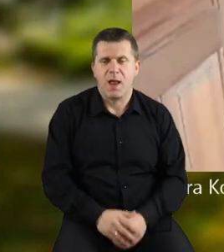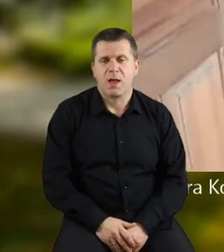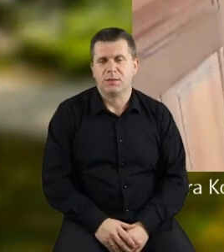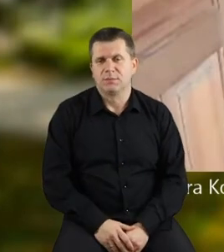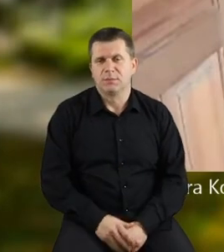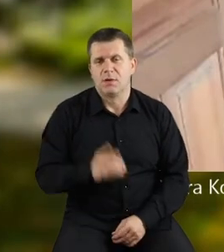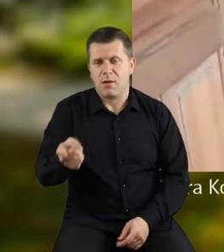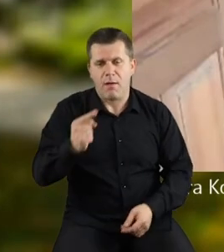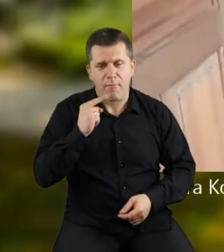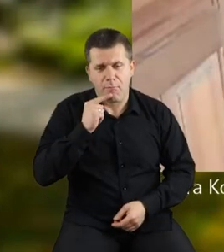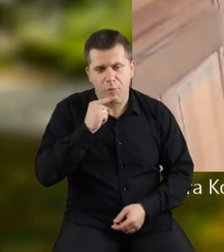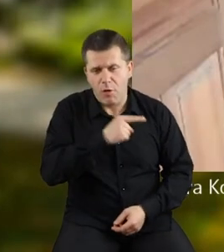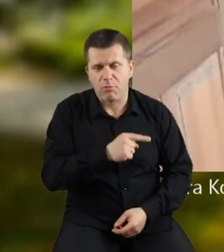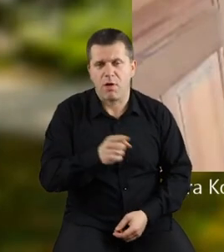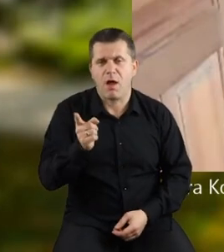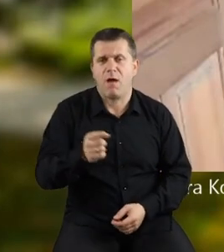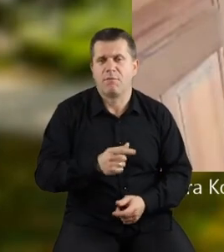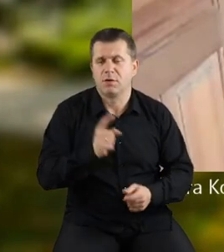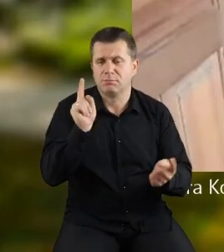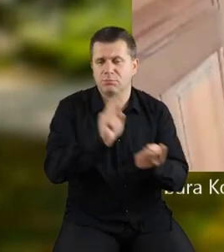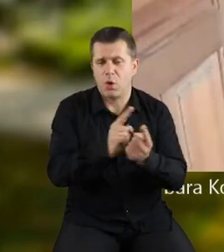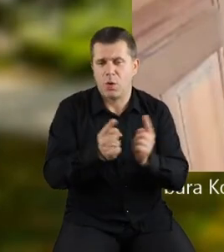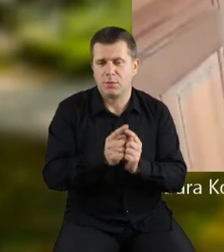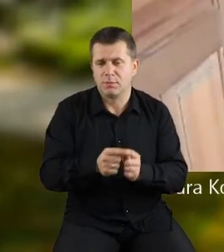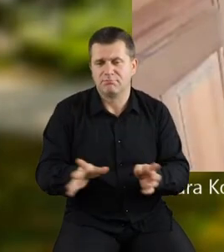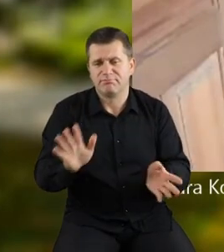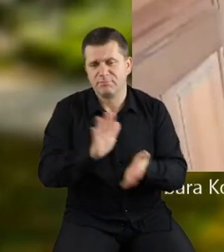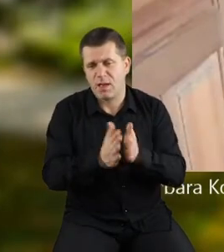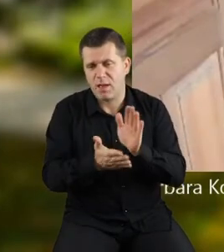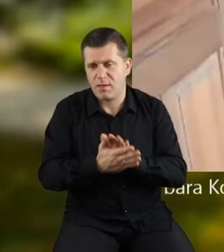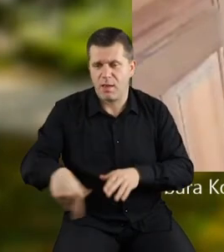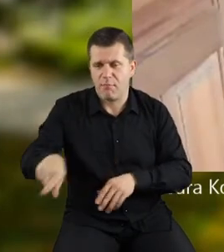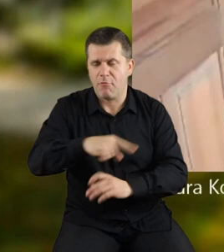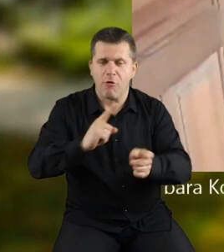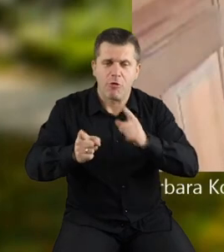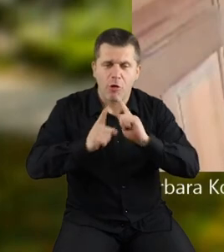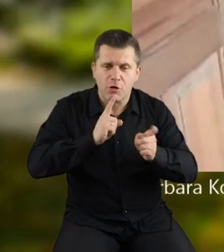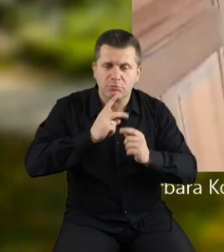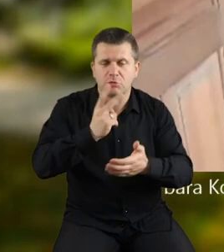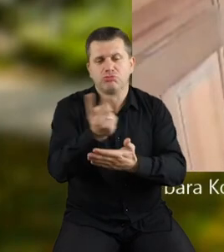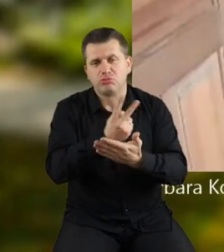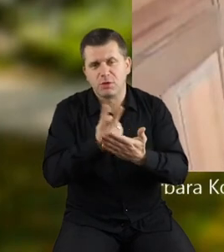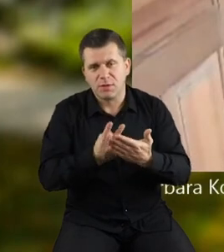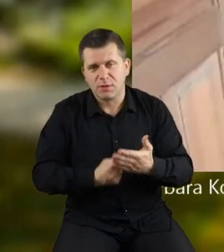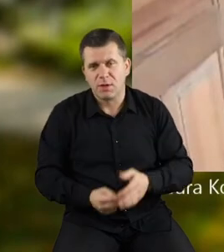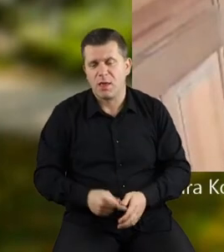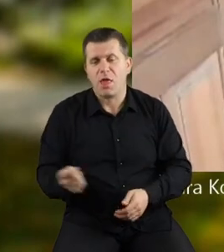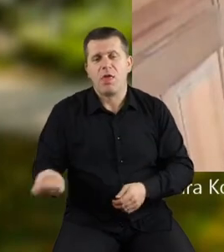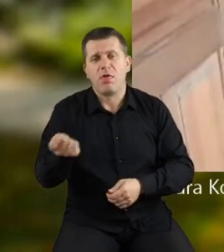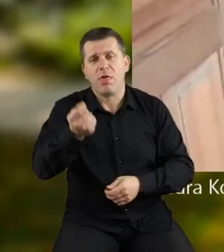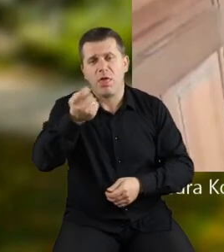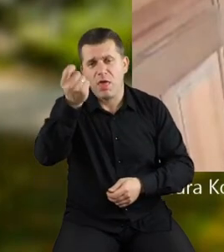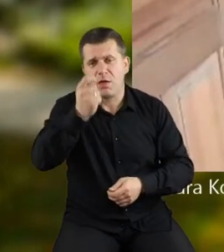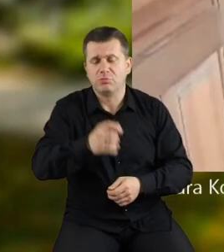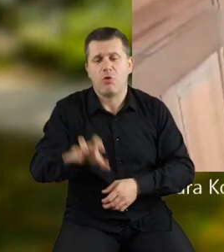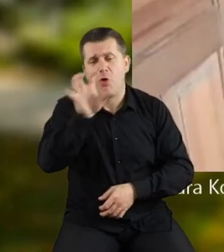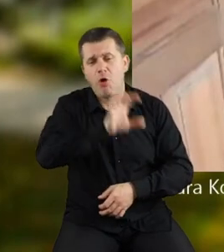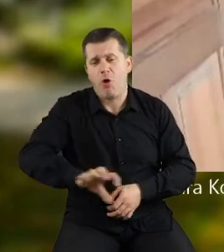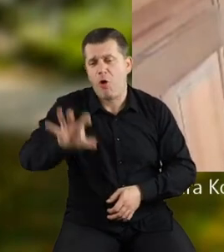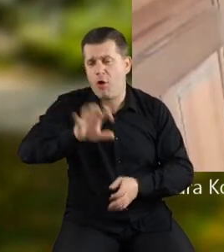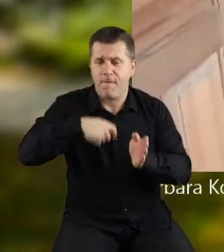i potrafią spotykać się z sobą, rozmawiać, czytać,